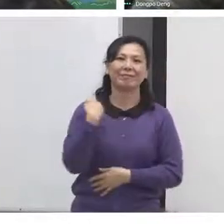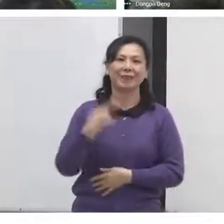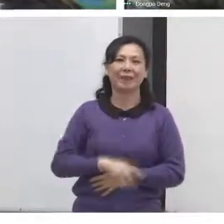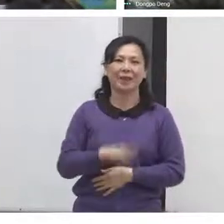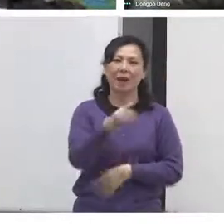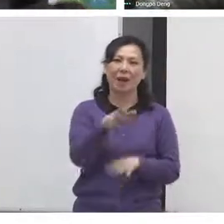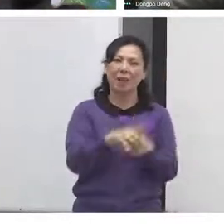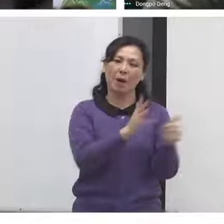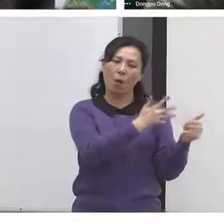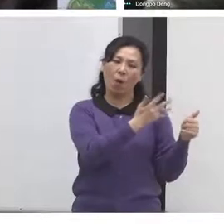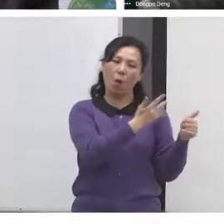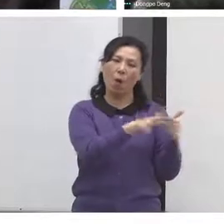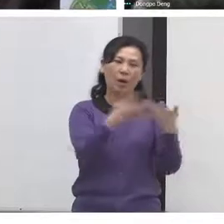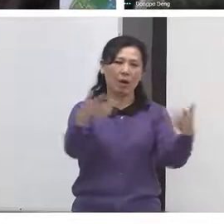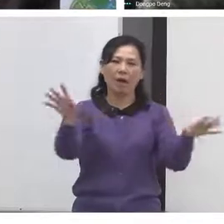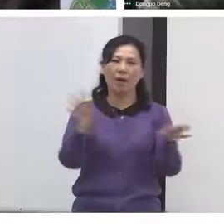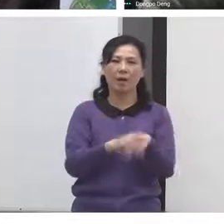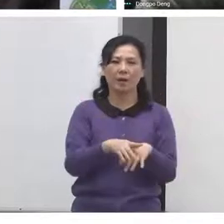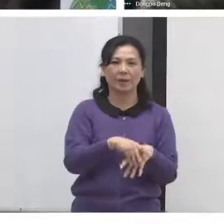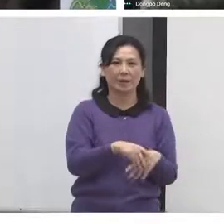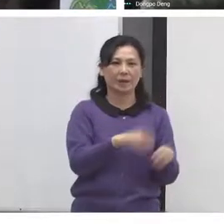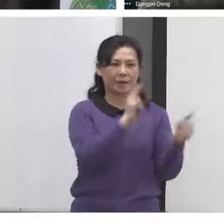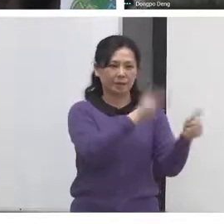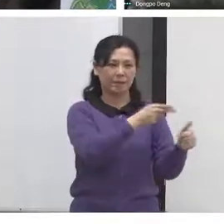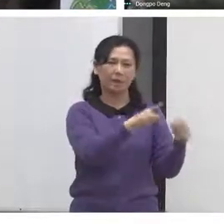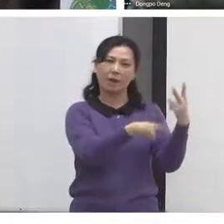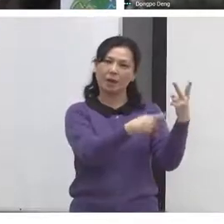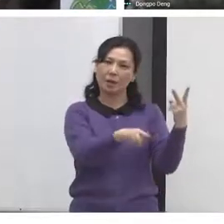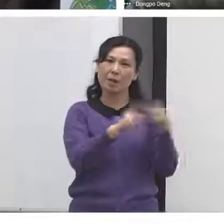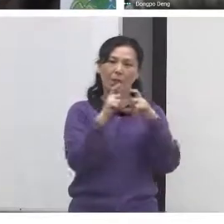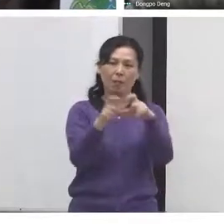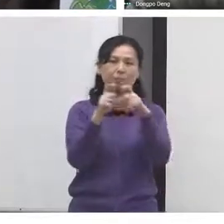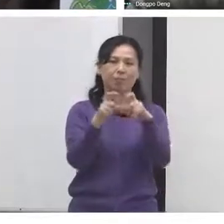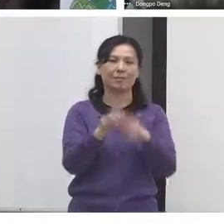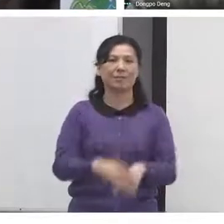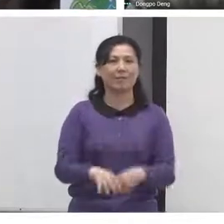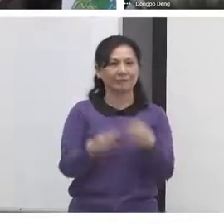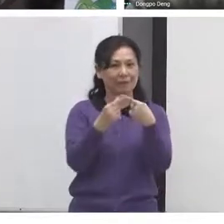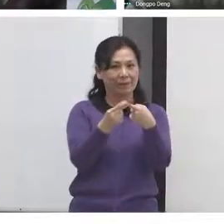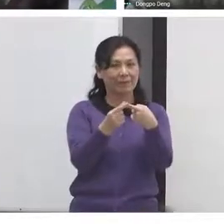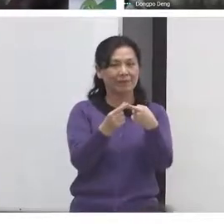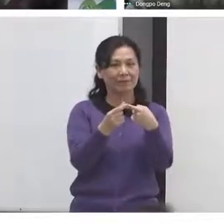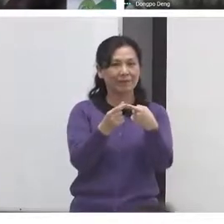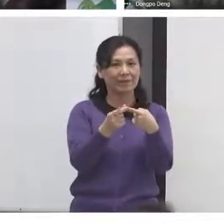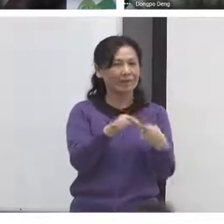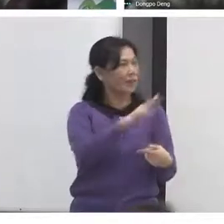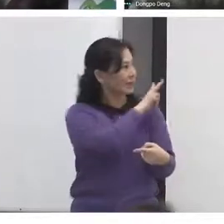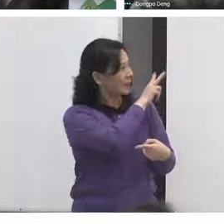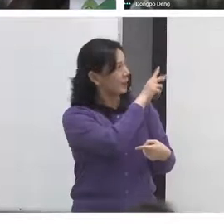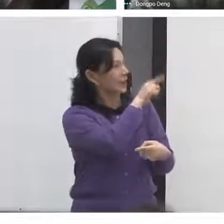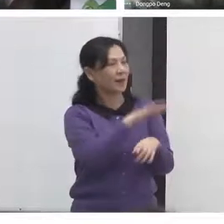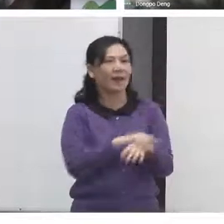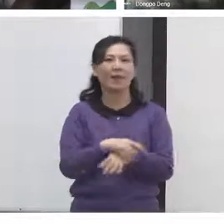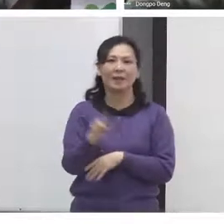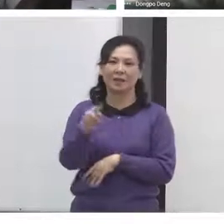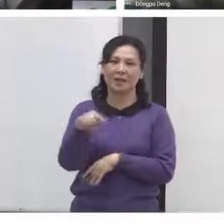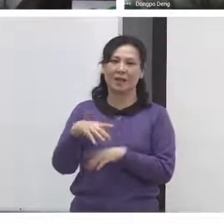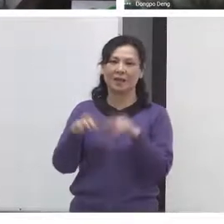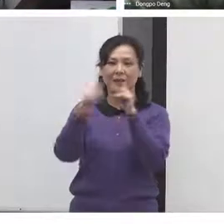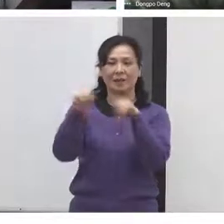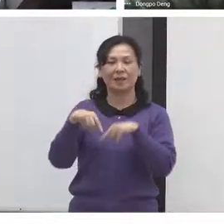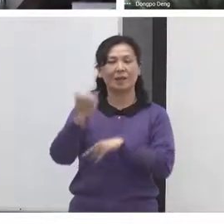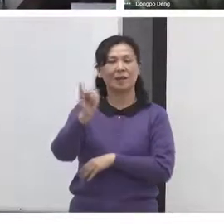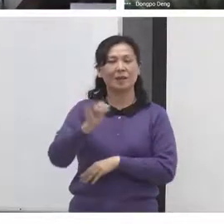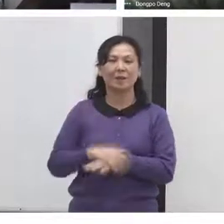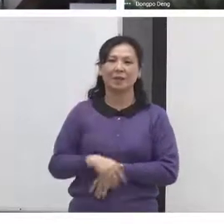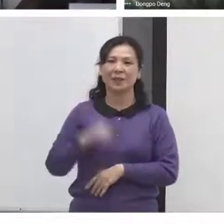能分别就请 Ariel 跟东坡来进行回答。那第一个题目我们应该看起来是应该给 Ariel， 就是台湾的